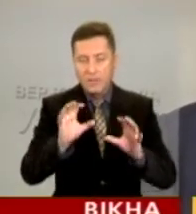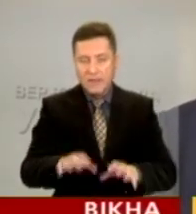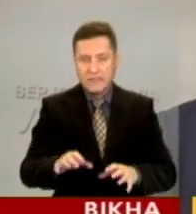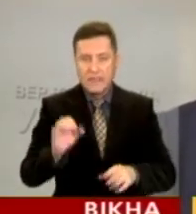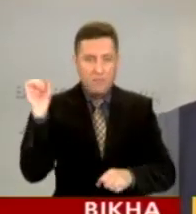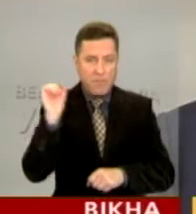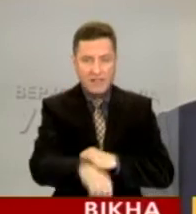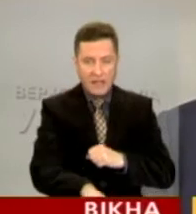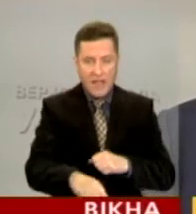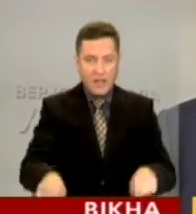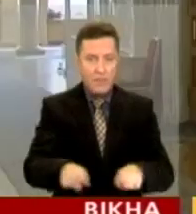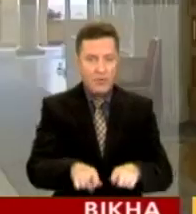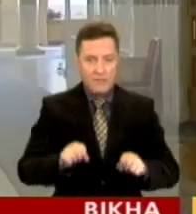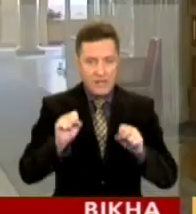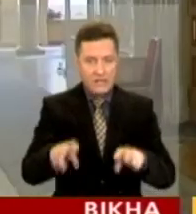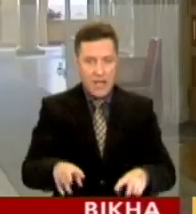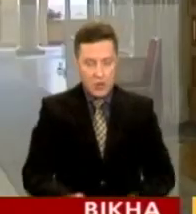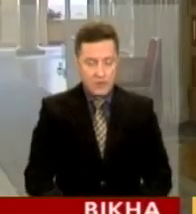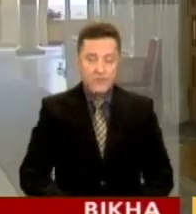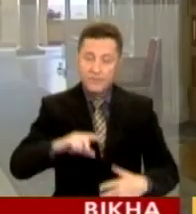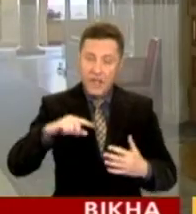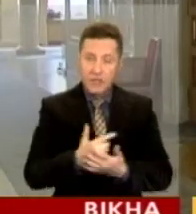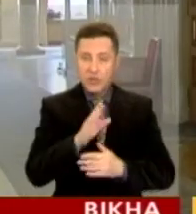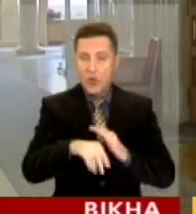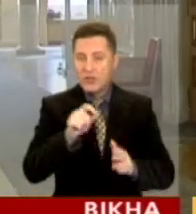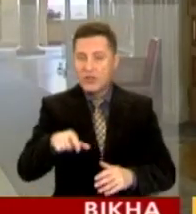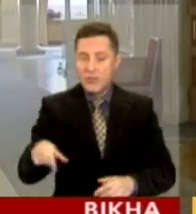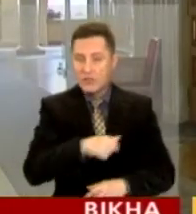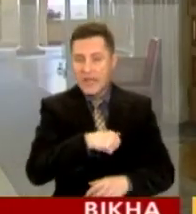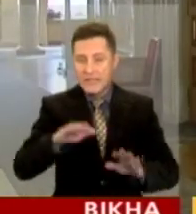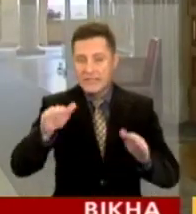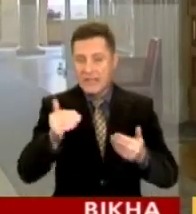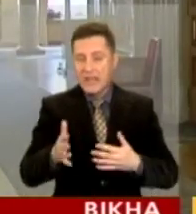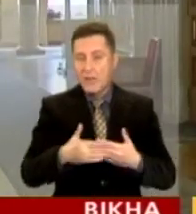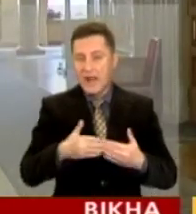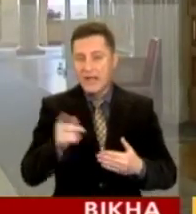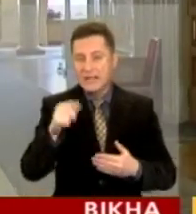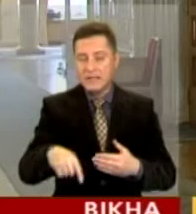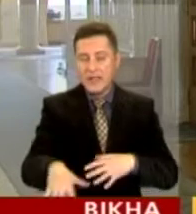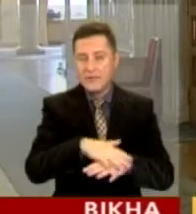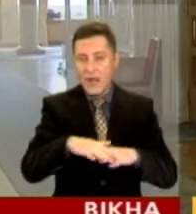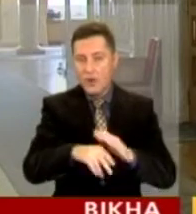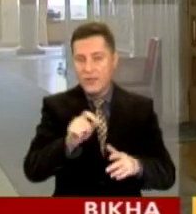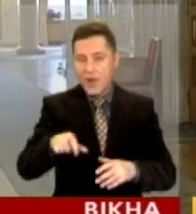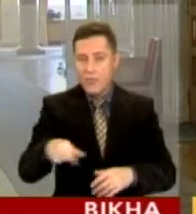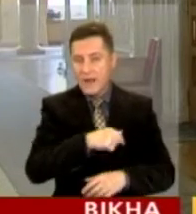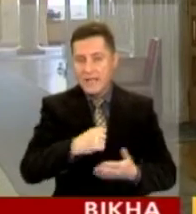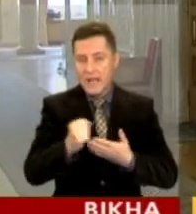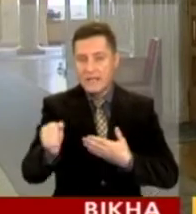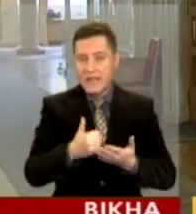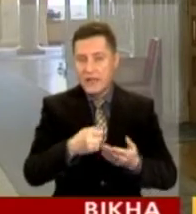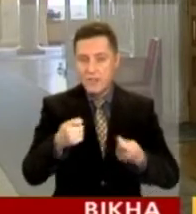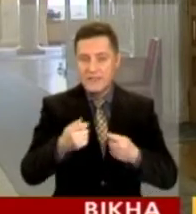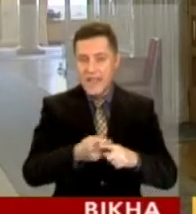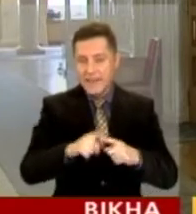подолання подібних загроз. І знову ж депутати закликали покарати тих народних обранців і кандидатів у президенти, які